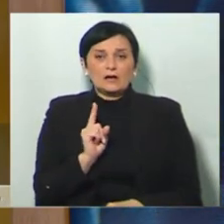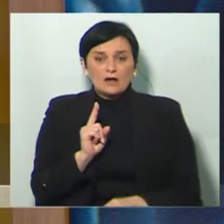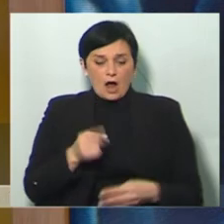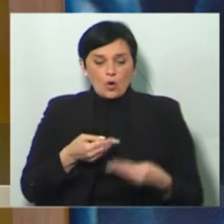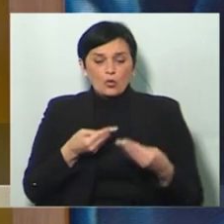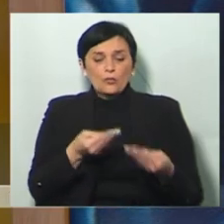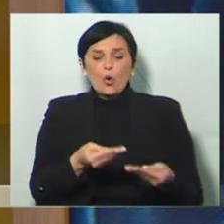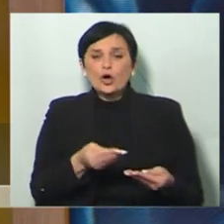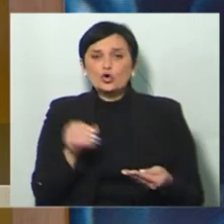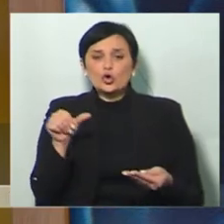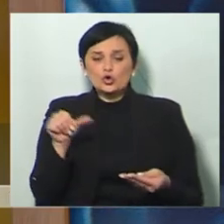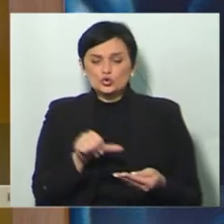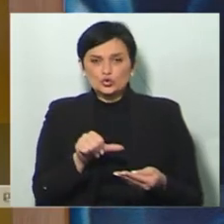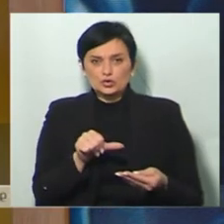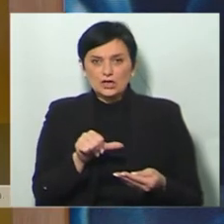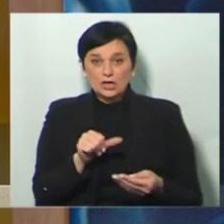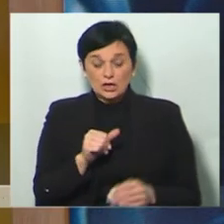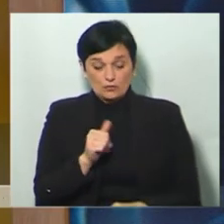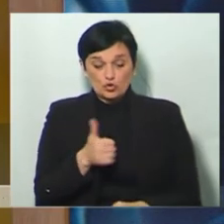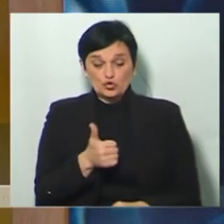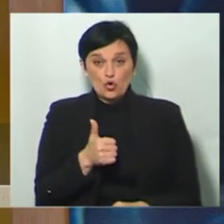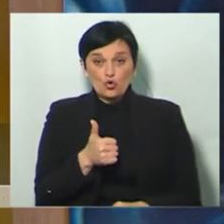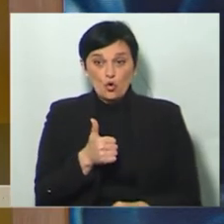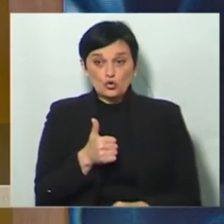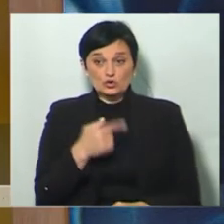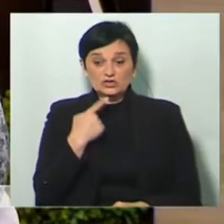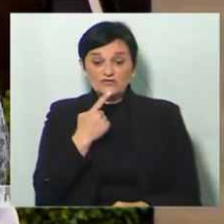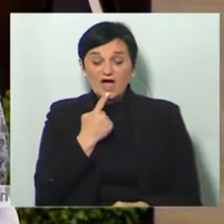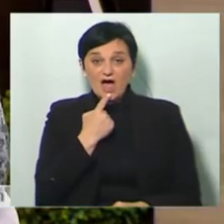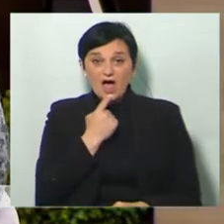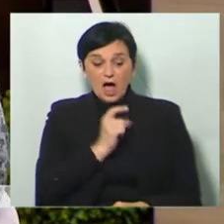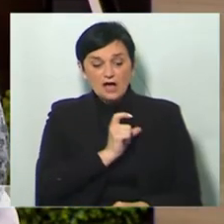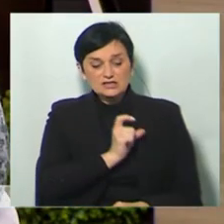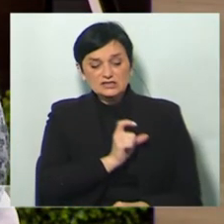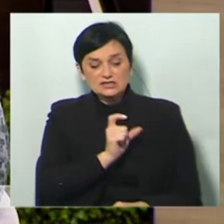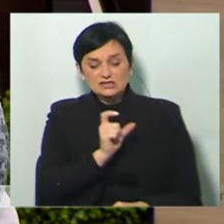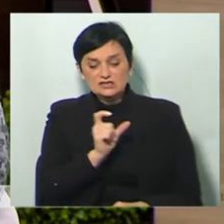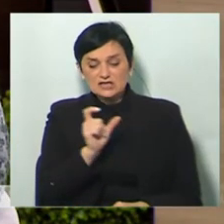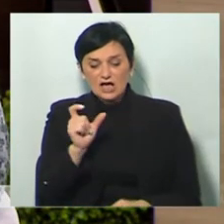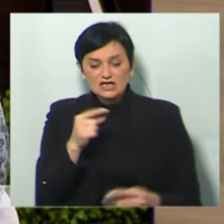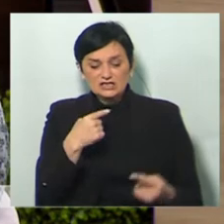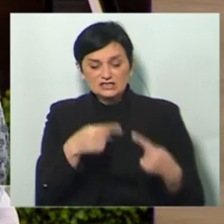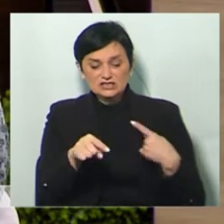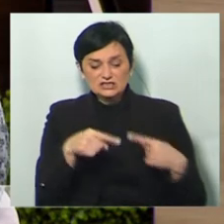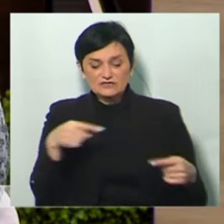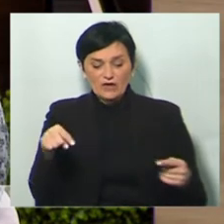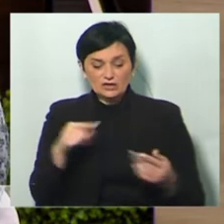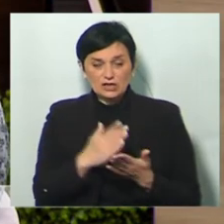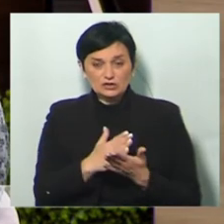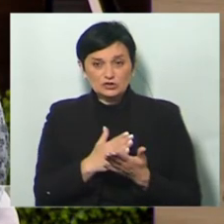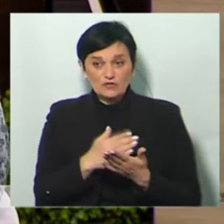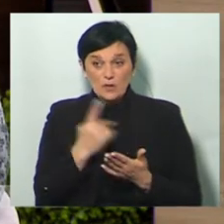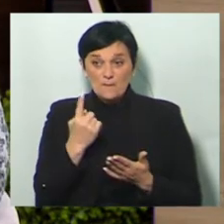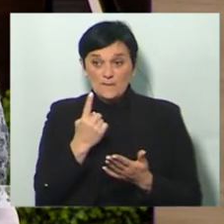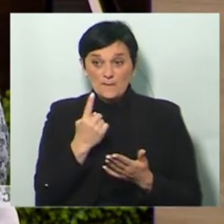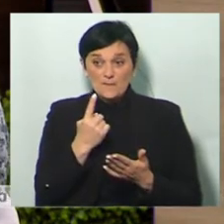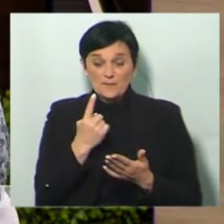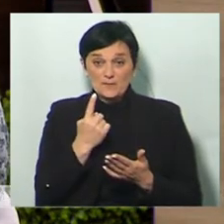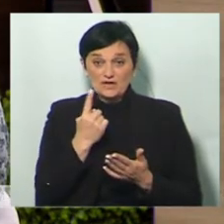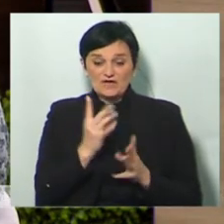Ramu aș studia, am să dăm ien istoris. Ai robot cu tot el a să aștepti să vadă să găra tăgik mai bă. Pirol drăgici, băt